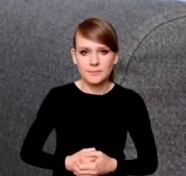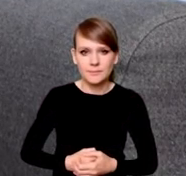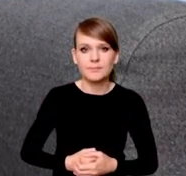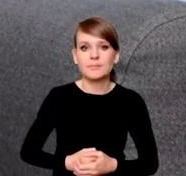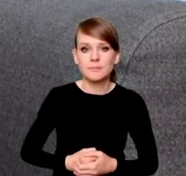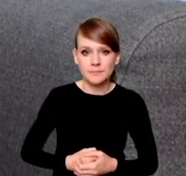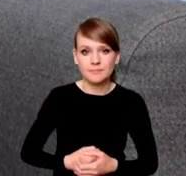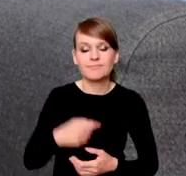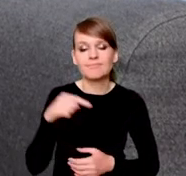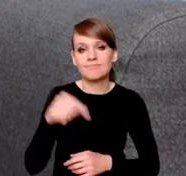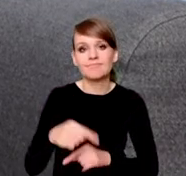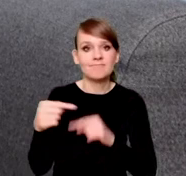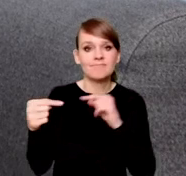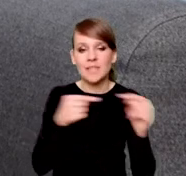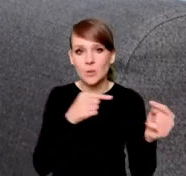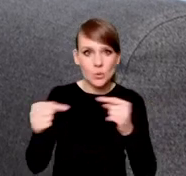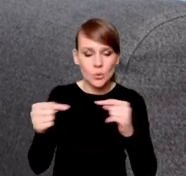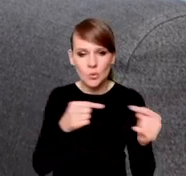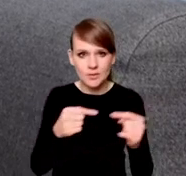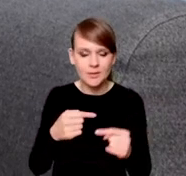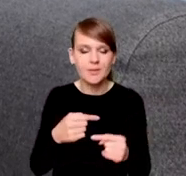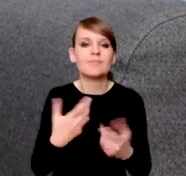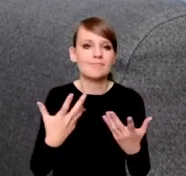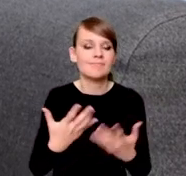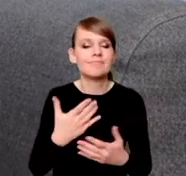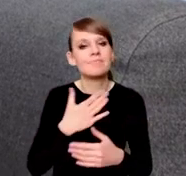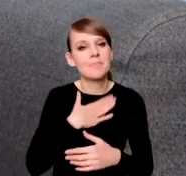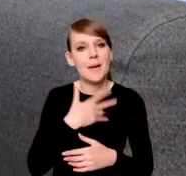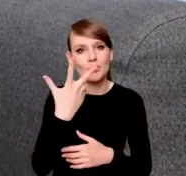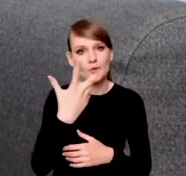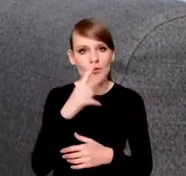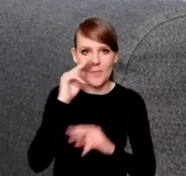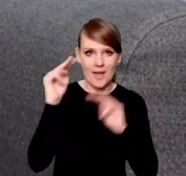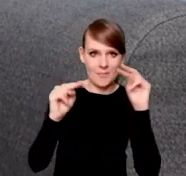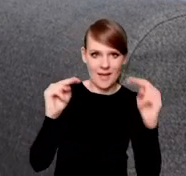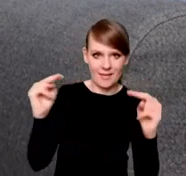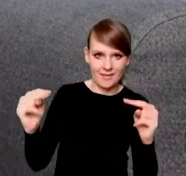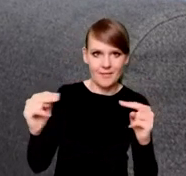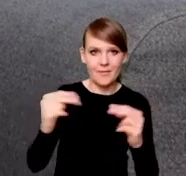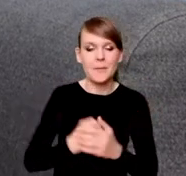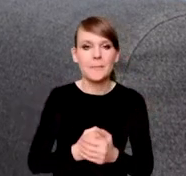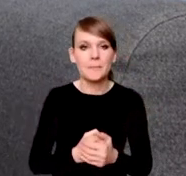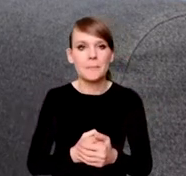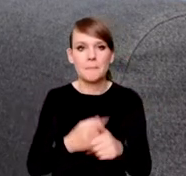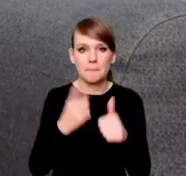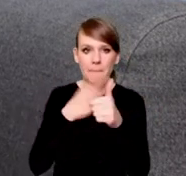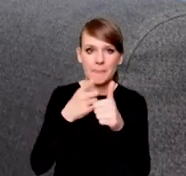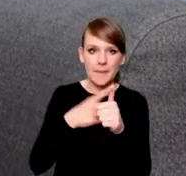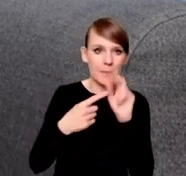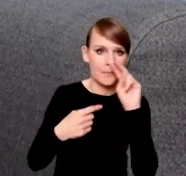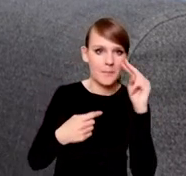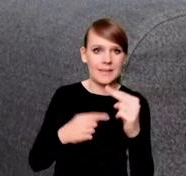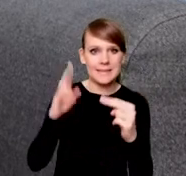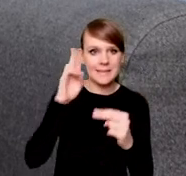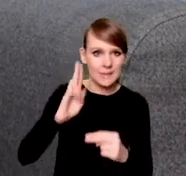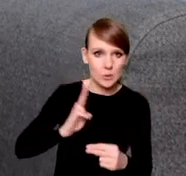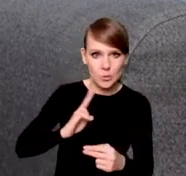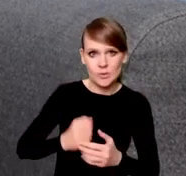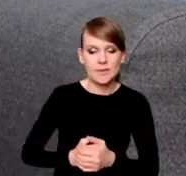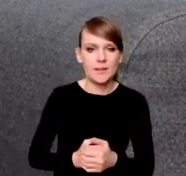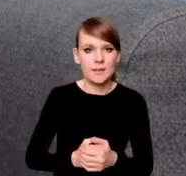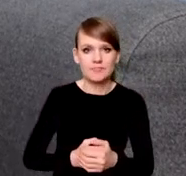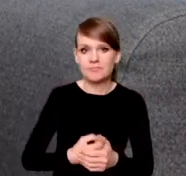trzy perspektywy. Pierwsza perspektywa to jest ta perspektywa instytucjonalna, co jako nasze